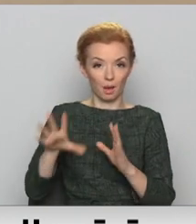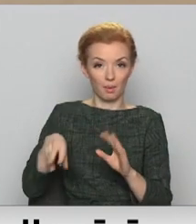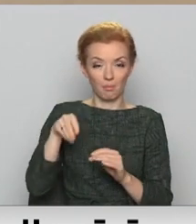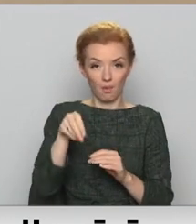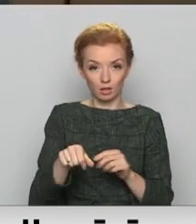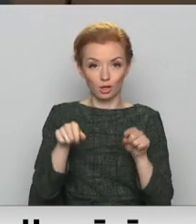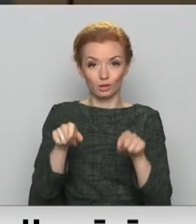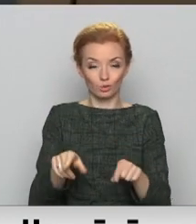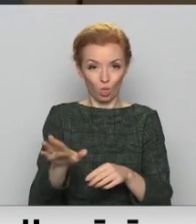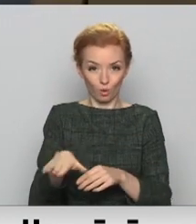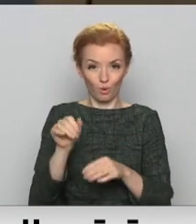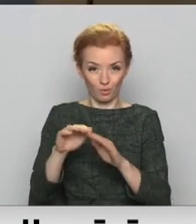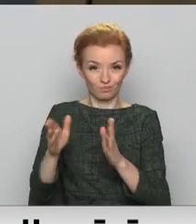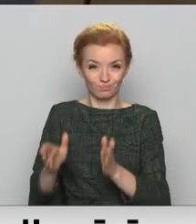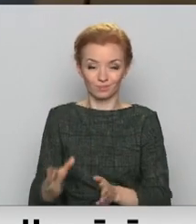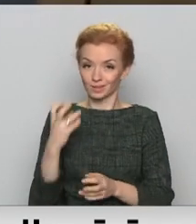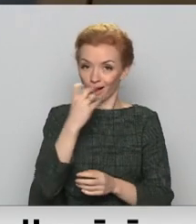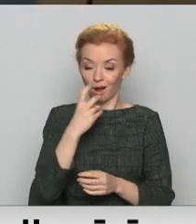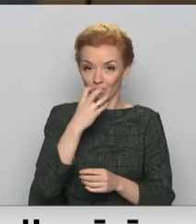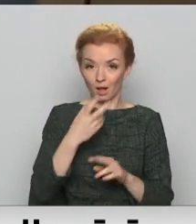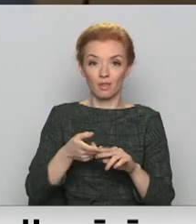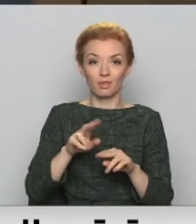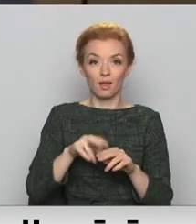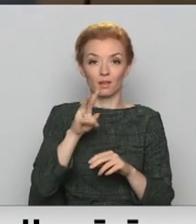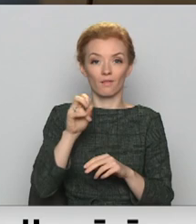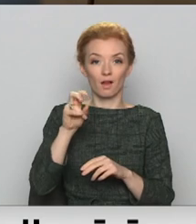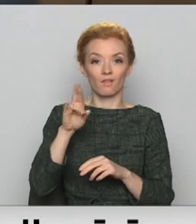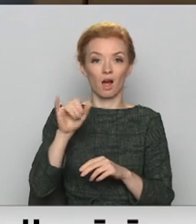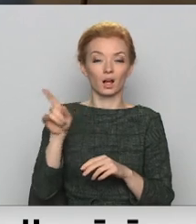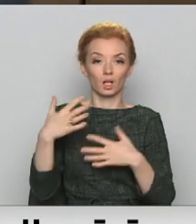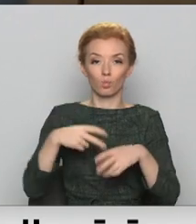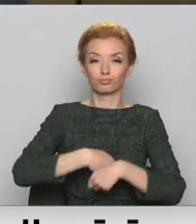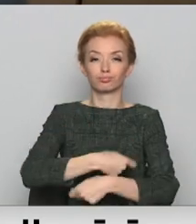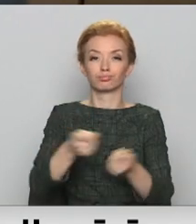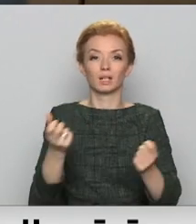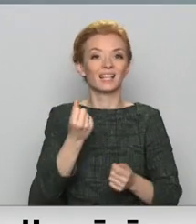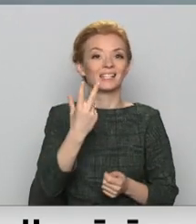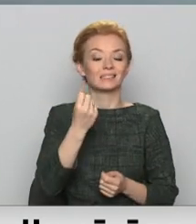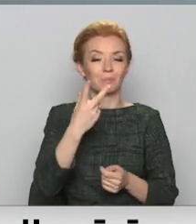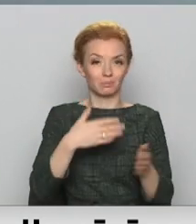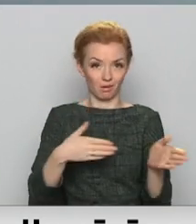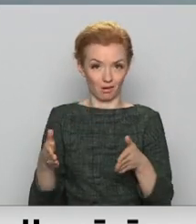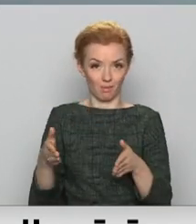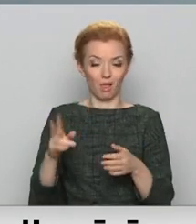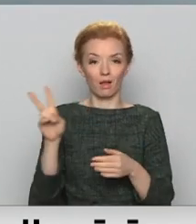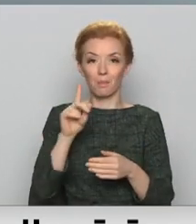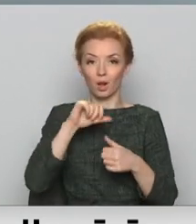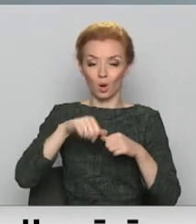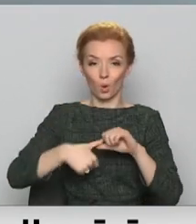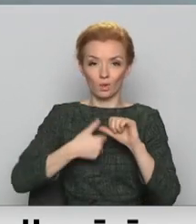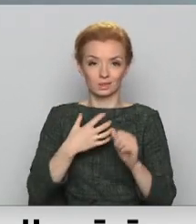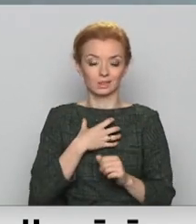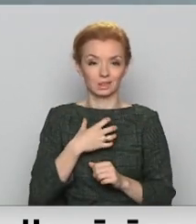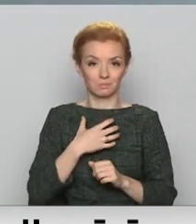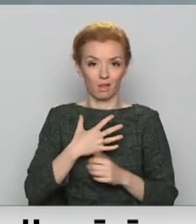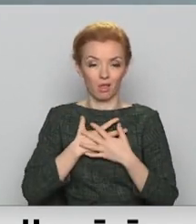dzīvesvietā apmaksā, Vaivari skābekļa koncentrātorus izsnieguši 13 pacientiem ar hronisku elpošanas